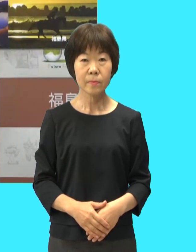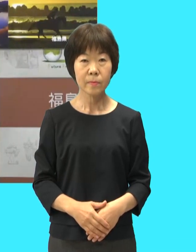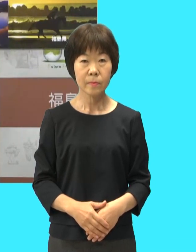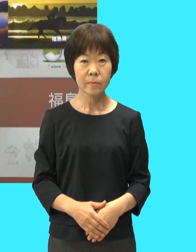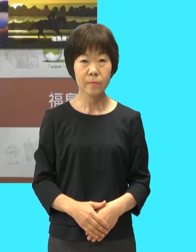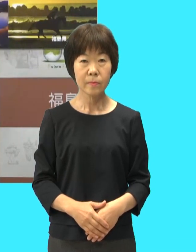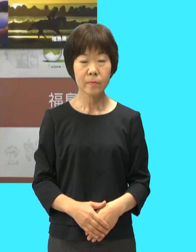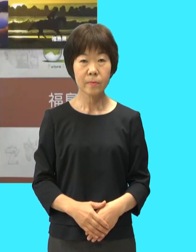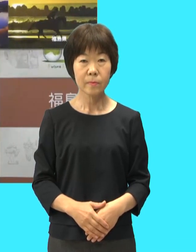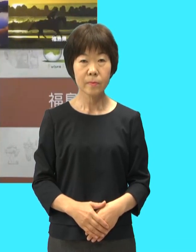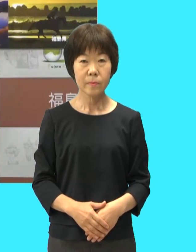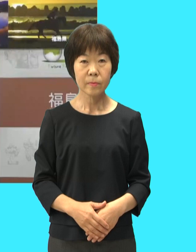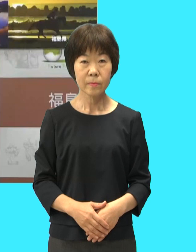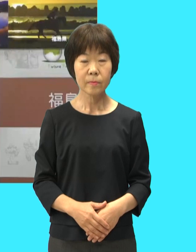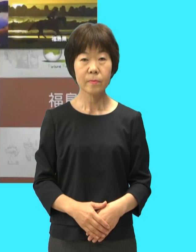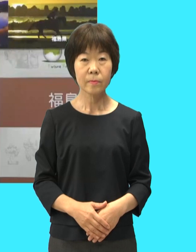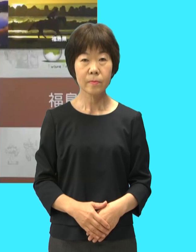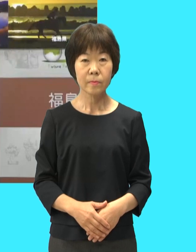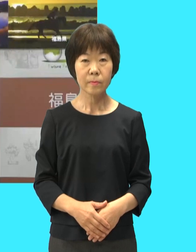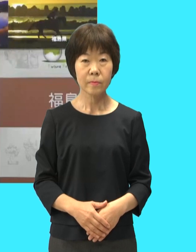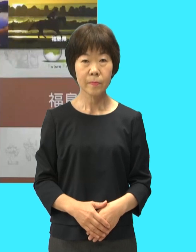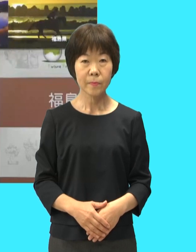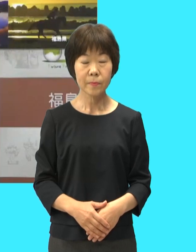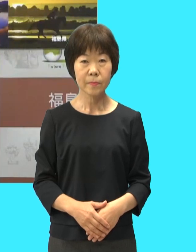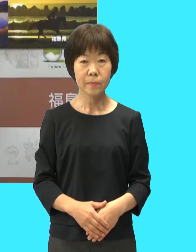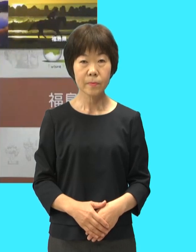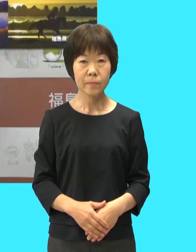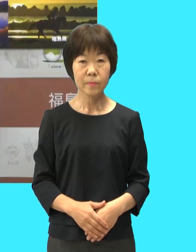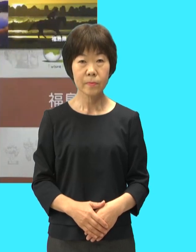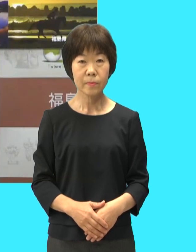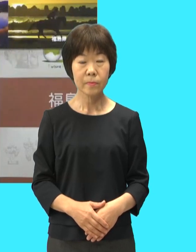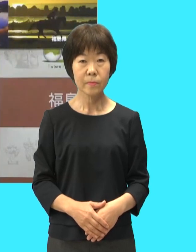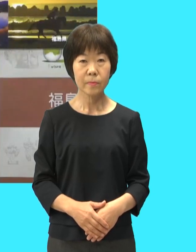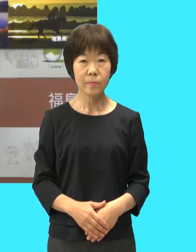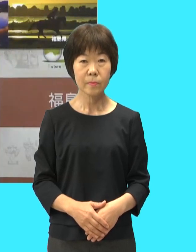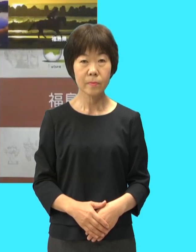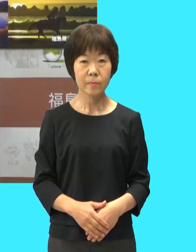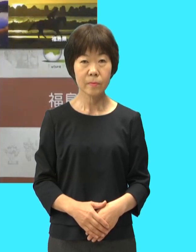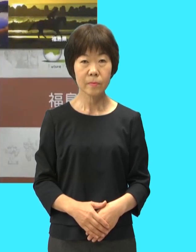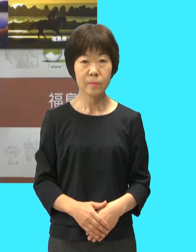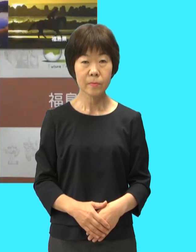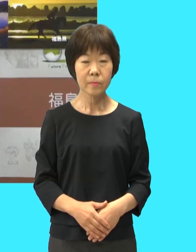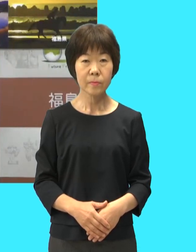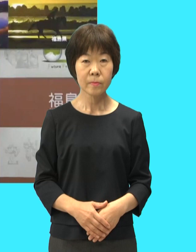くださいですけどご質問はございますか一番塩拡張です